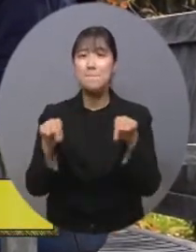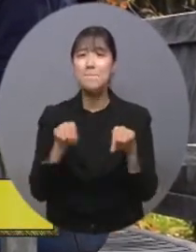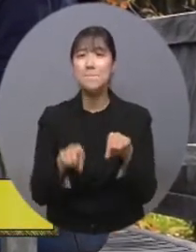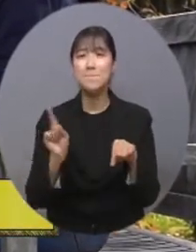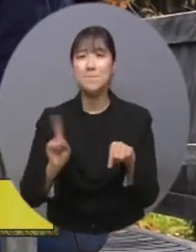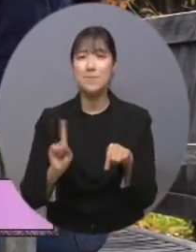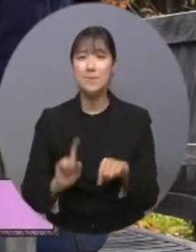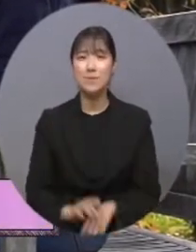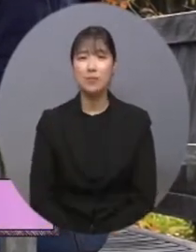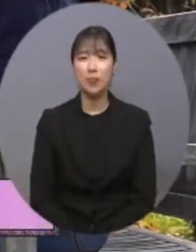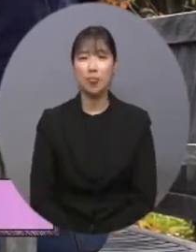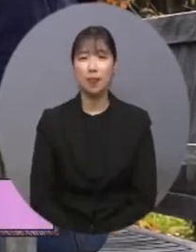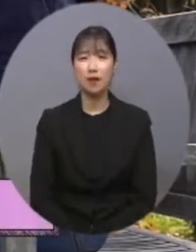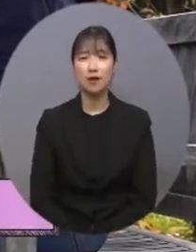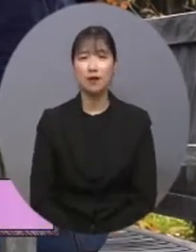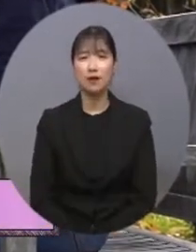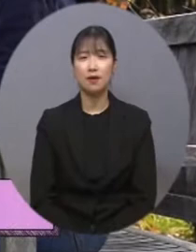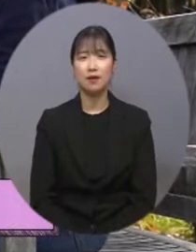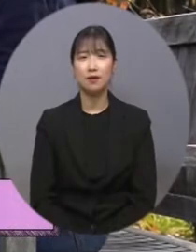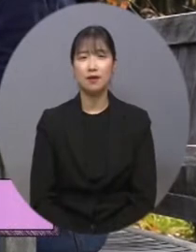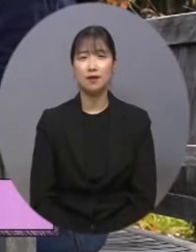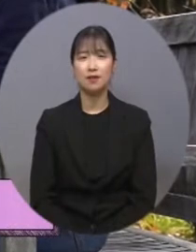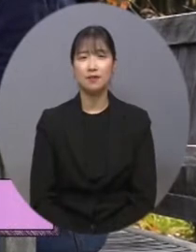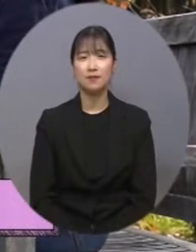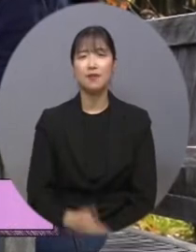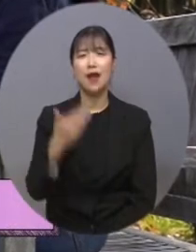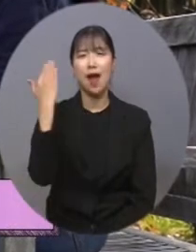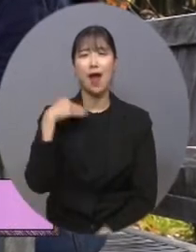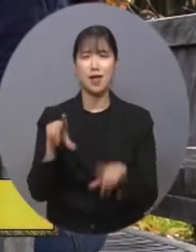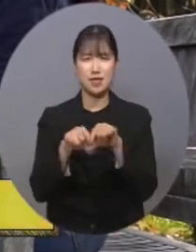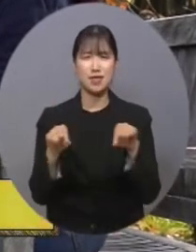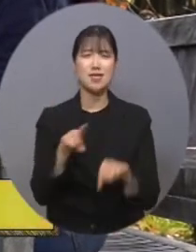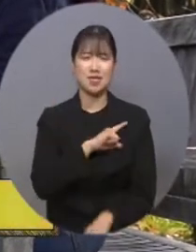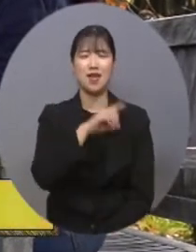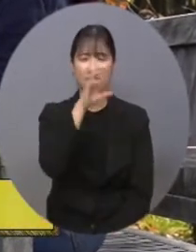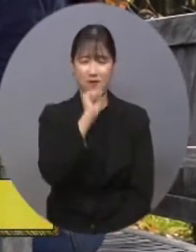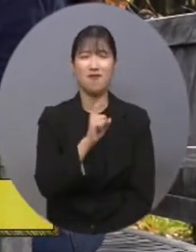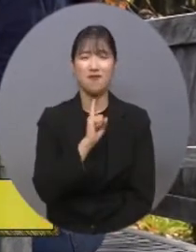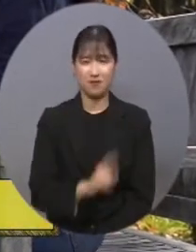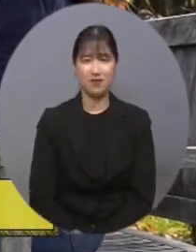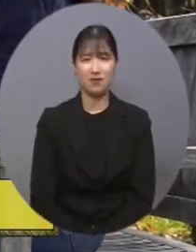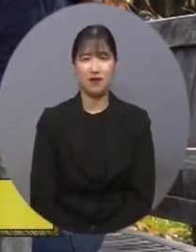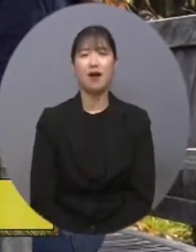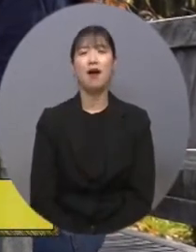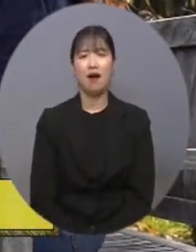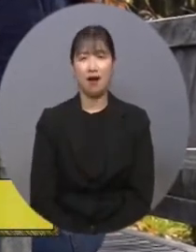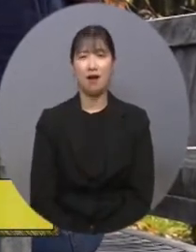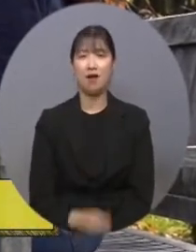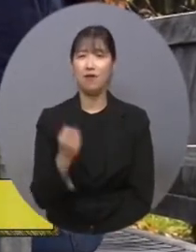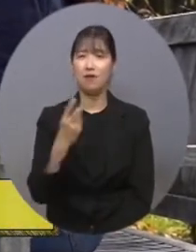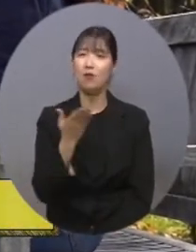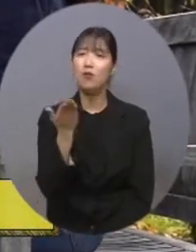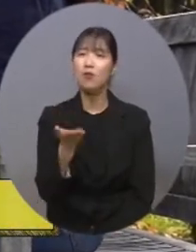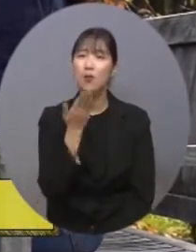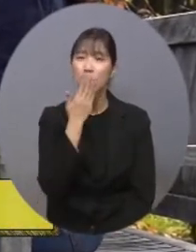드셨어요? 한식 제일 좋아하다가. 한식을 많이 좋아하세요. 아, 한식을 많이 좋아하시고, 네. 그리고.